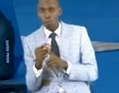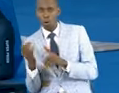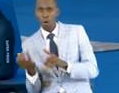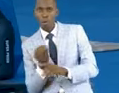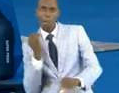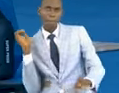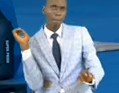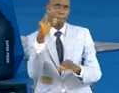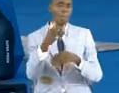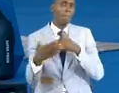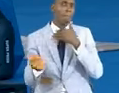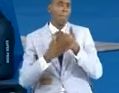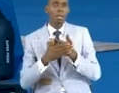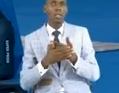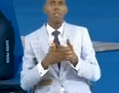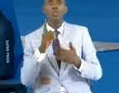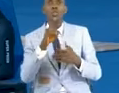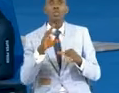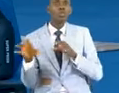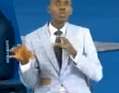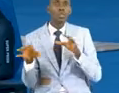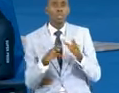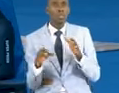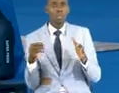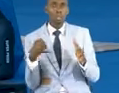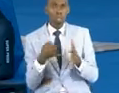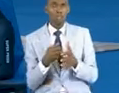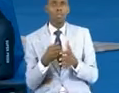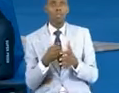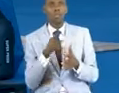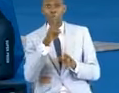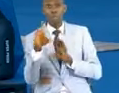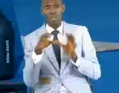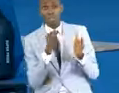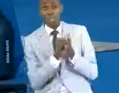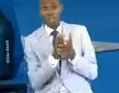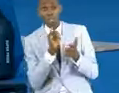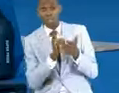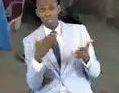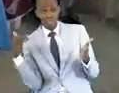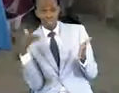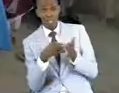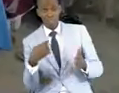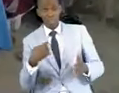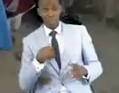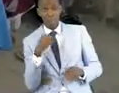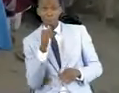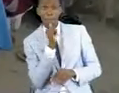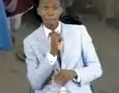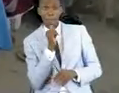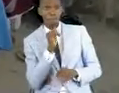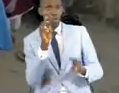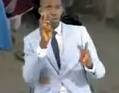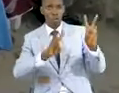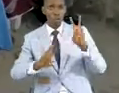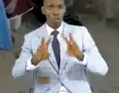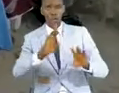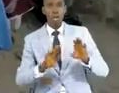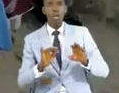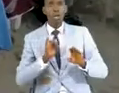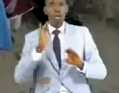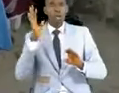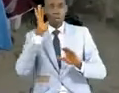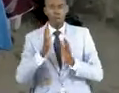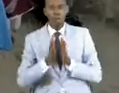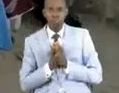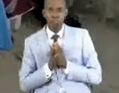nzuzo. Ọ dị mma, aga m egosi gị na mbụ mmadụ, ị wee gaa n'ọwa ozi dị iche iche, ị wee katọ aha ya ebe